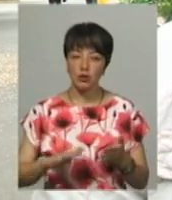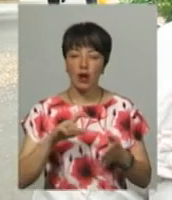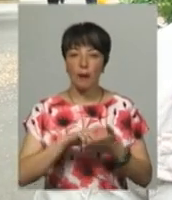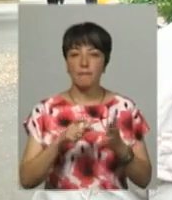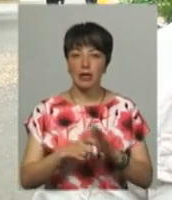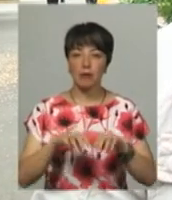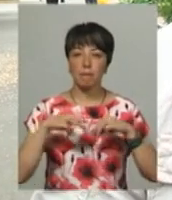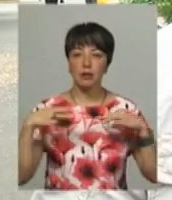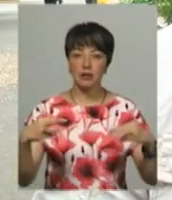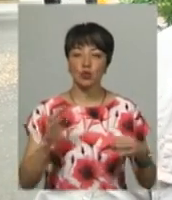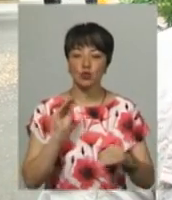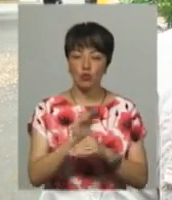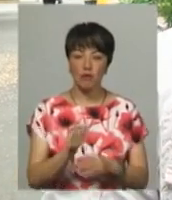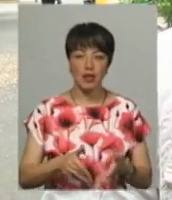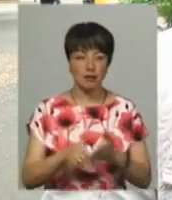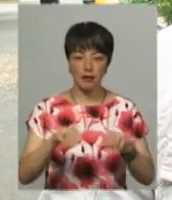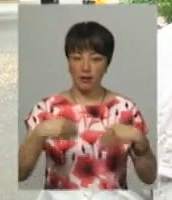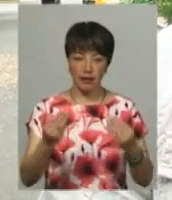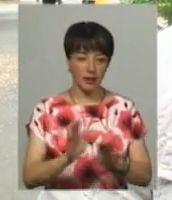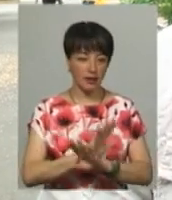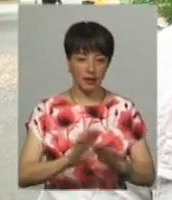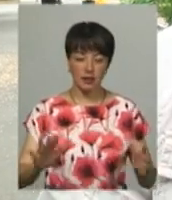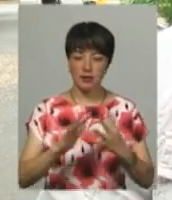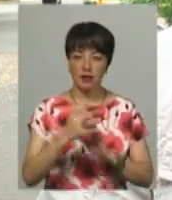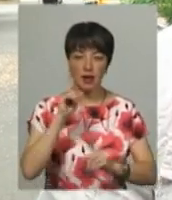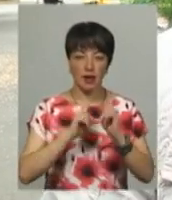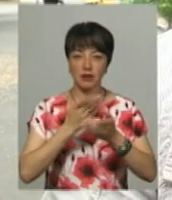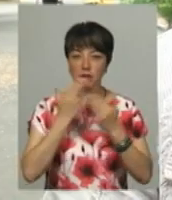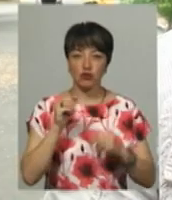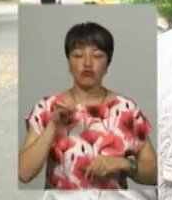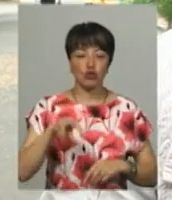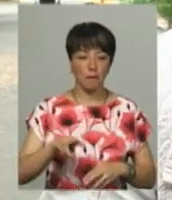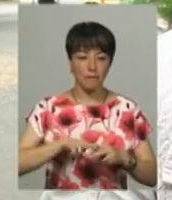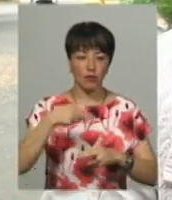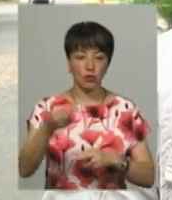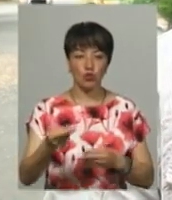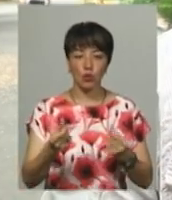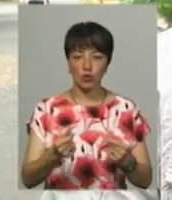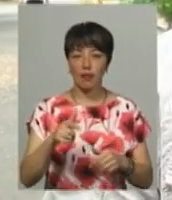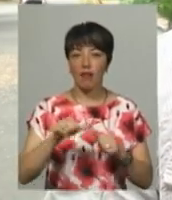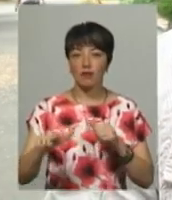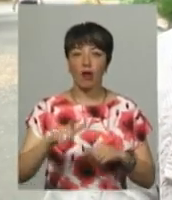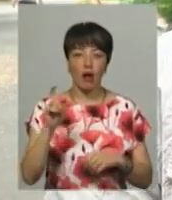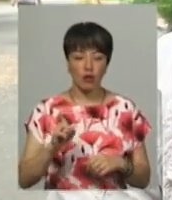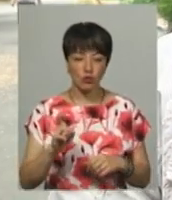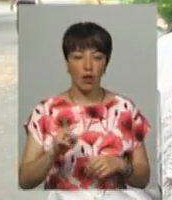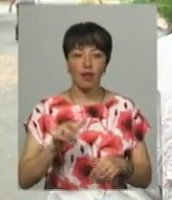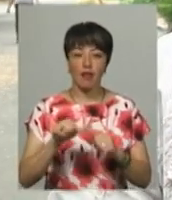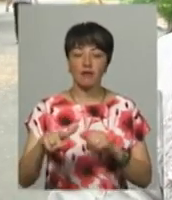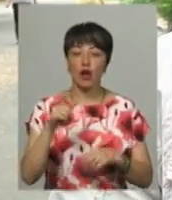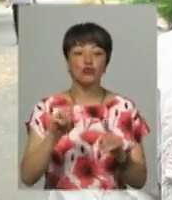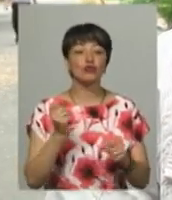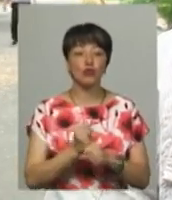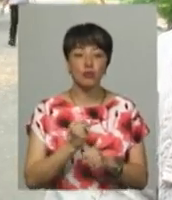Кабінет міністрів субвенцію не надає, сільська рада не має чим повернути кошти «Нафтогазу». «Нафтогаз»